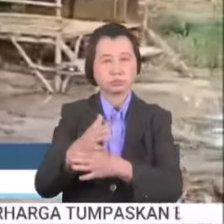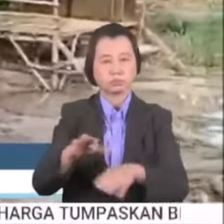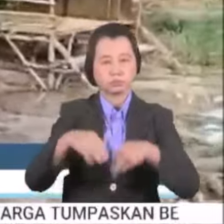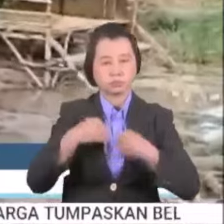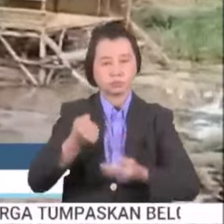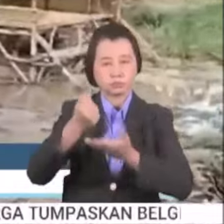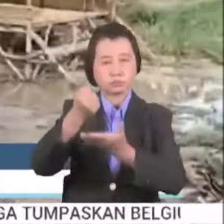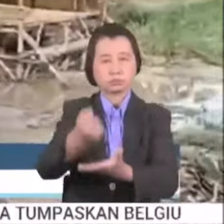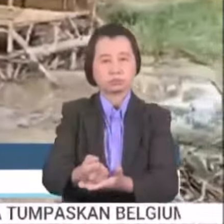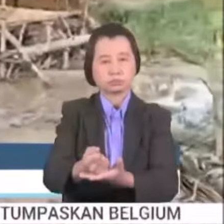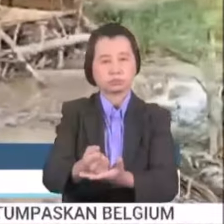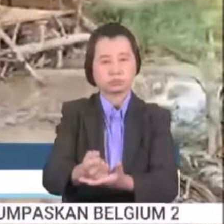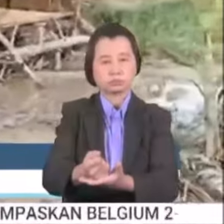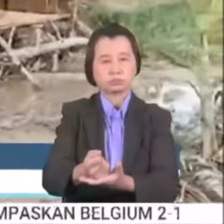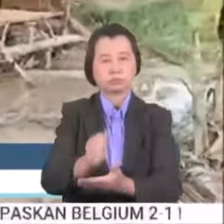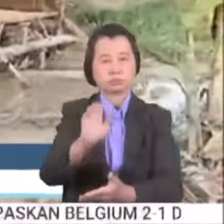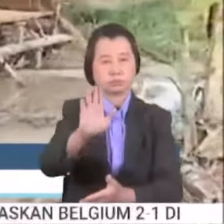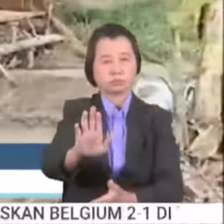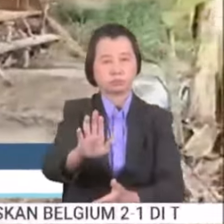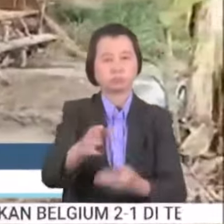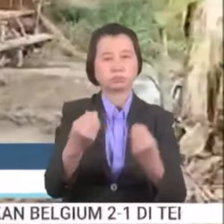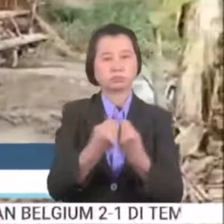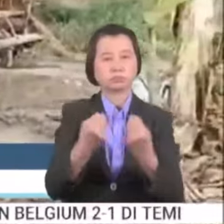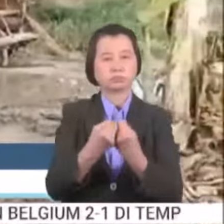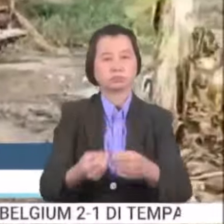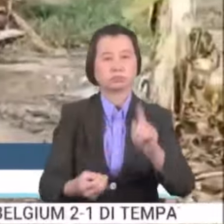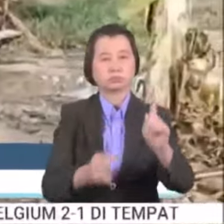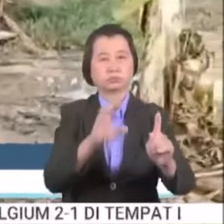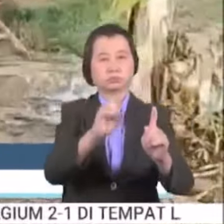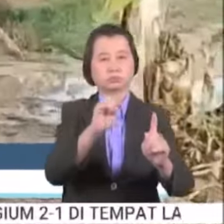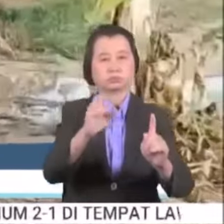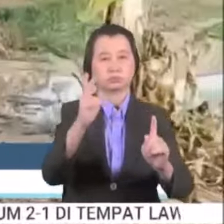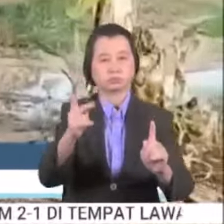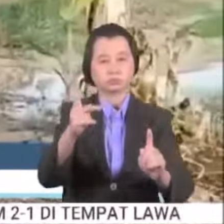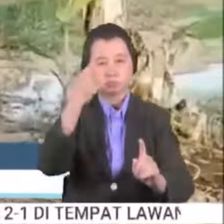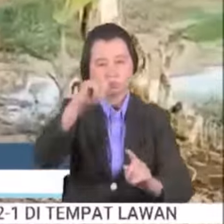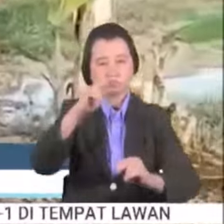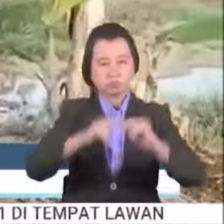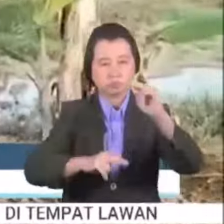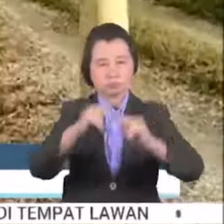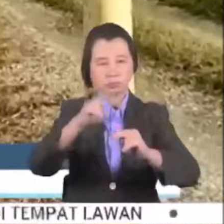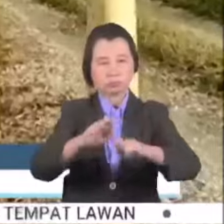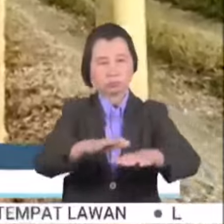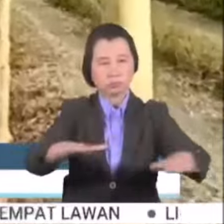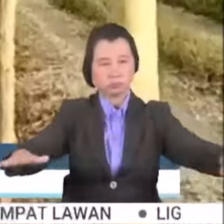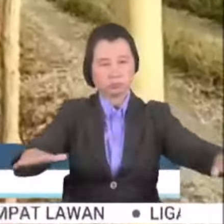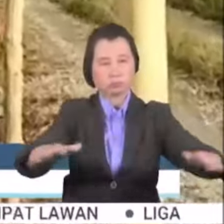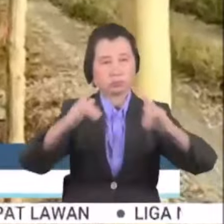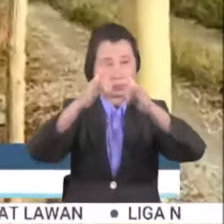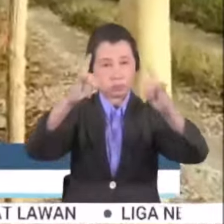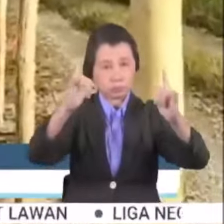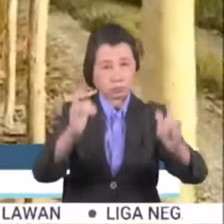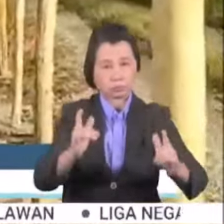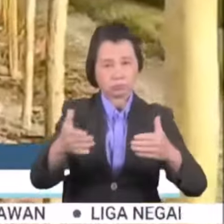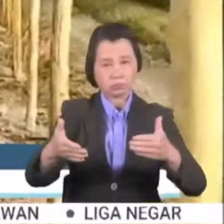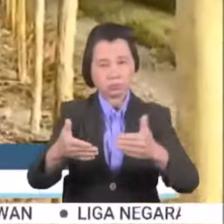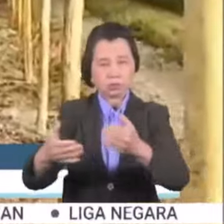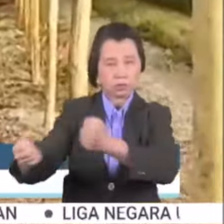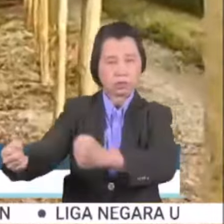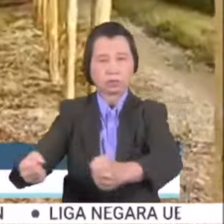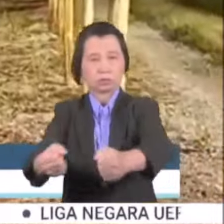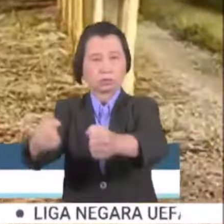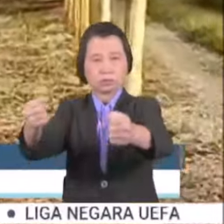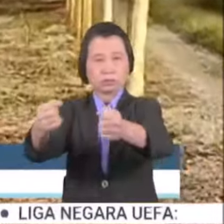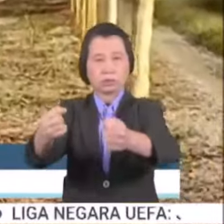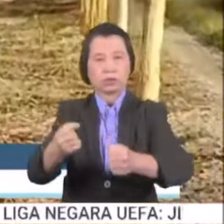menerima bantuan Sejati Madani berjumlah RM100,000 bagi membina tapak perkhemahan berhampiran Sungai